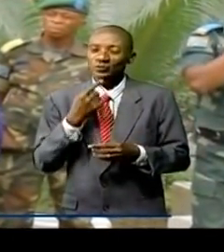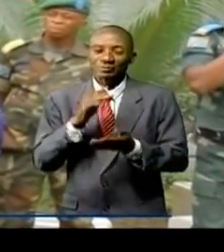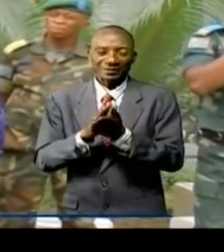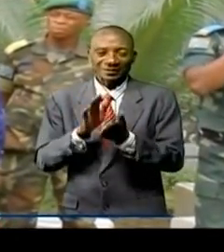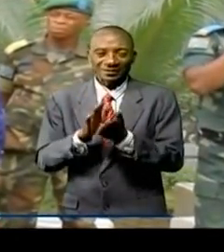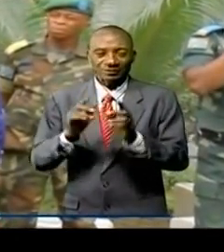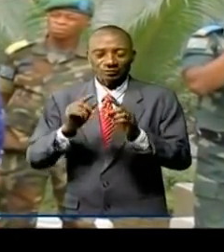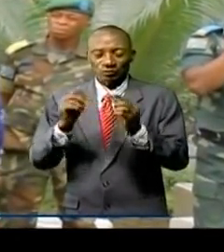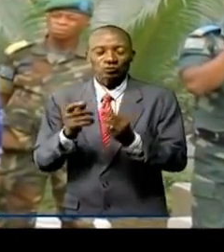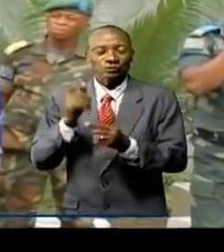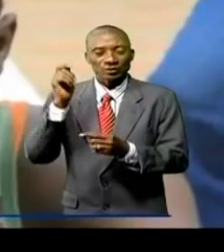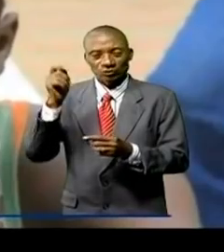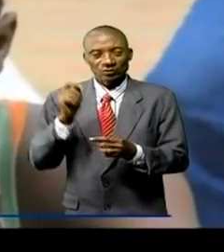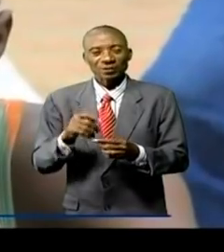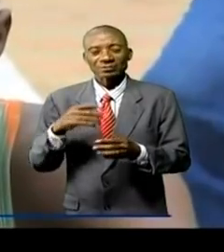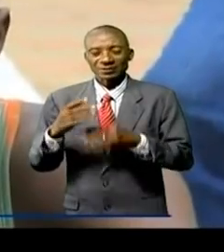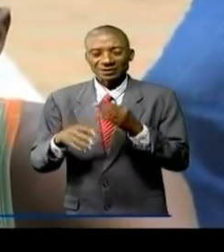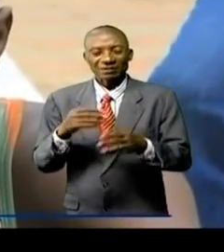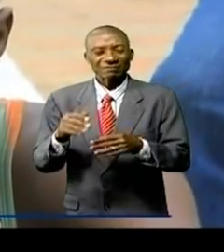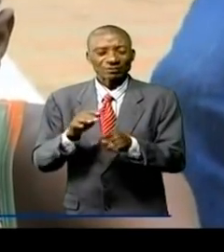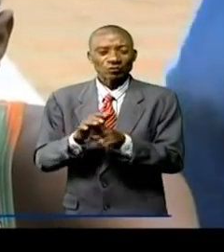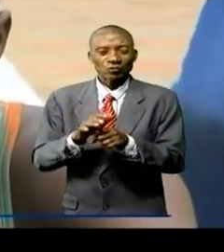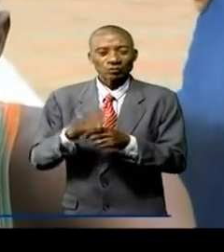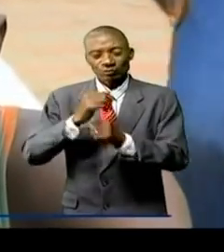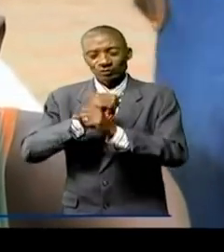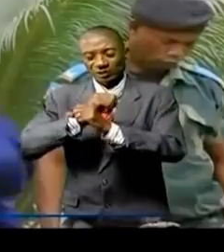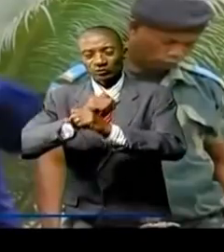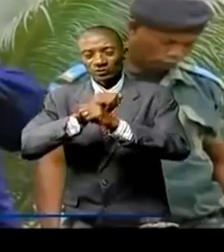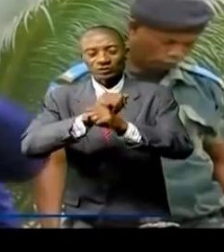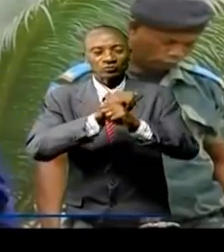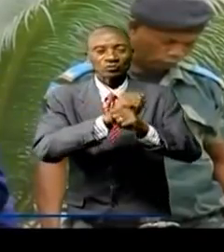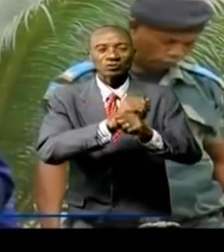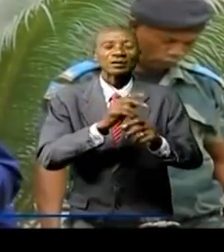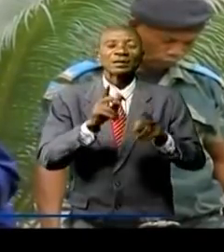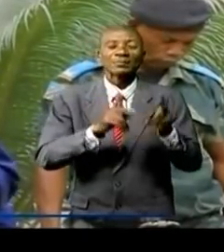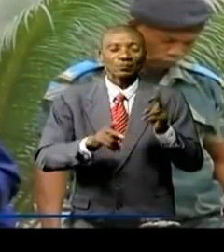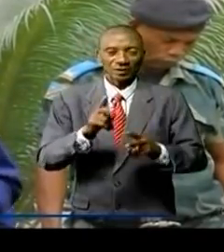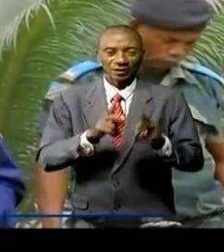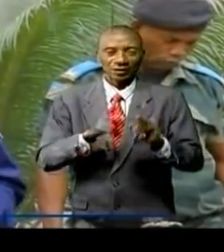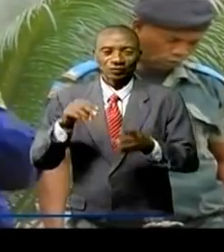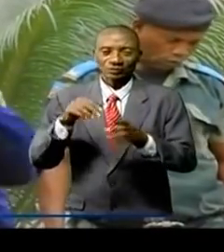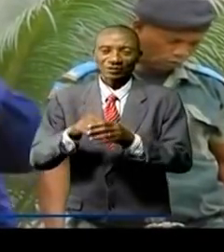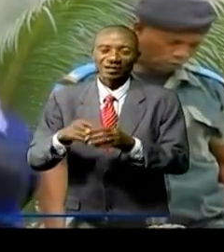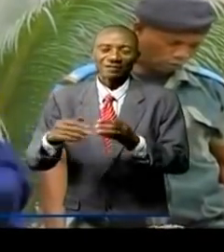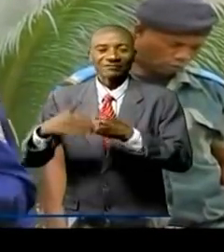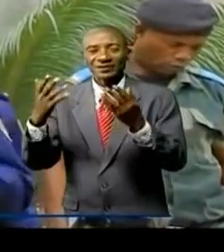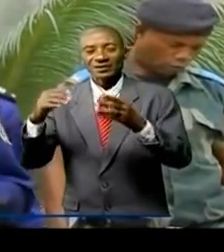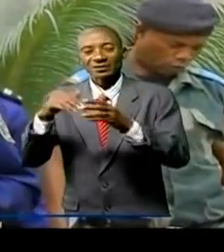masasi okanisi okufa kaka ba soldat. To luka eloko ekosangisa biso.